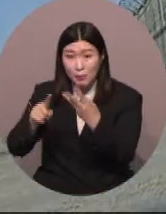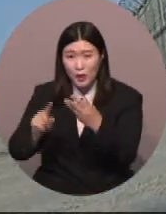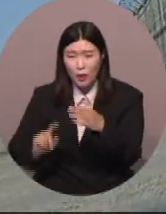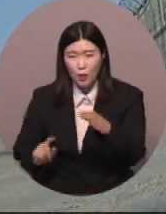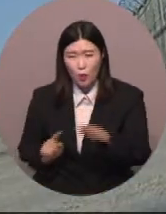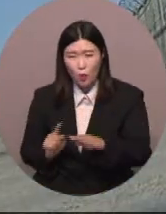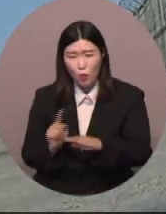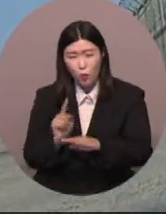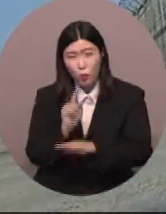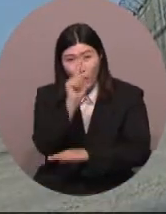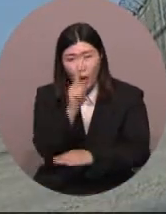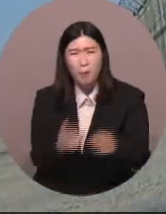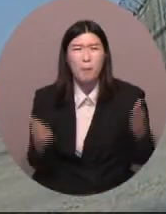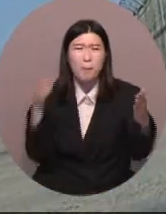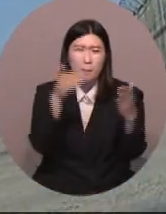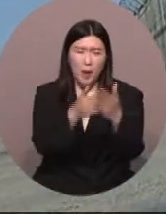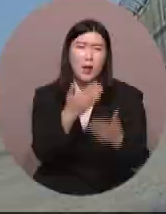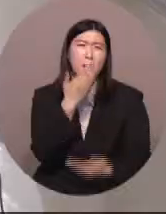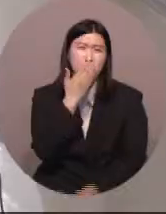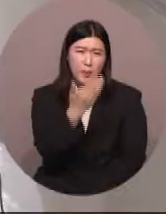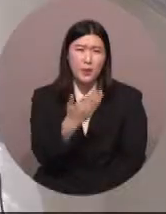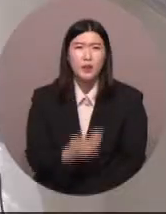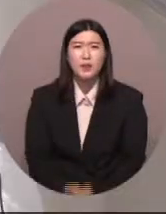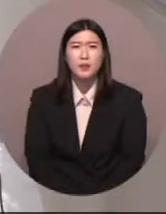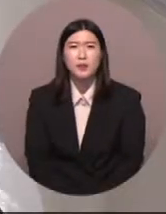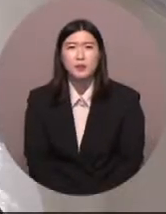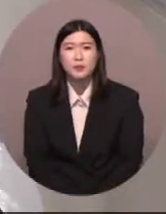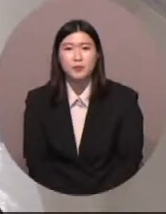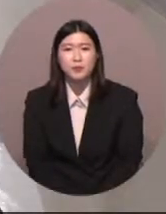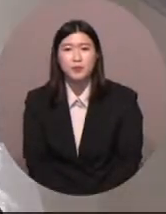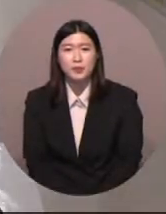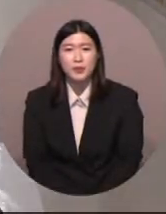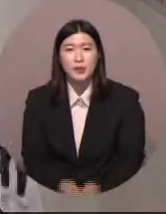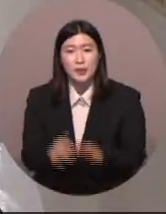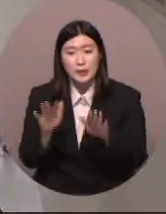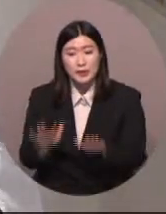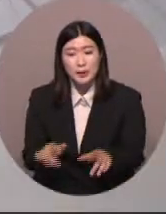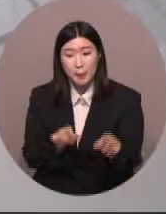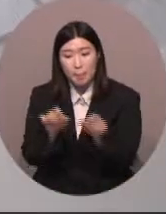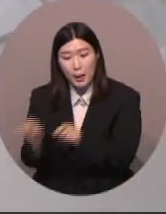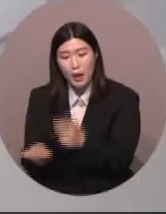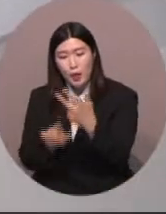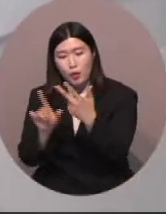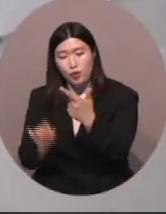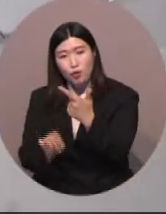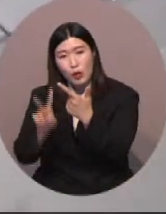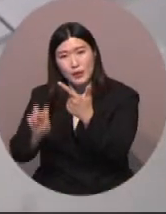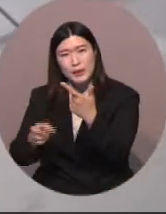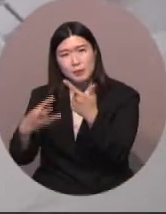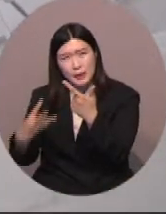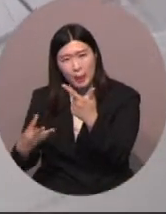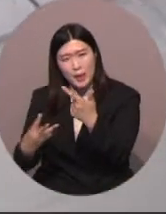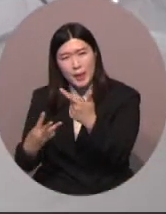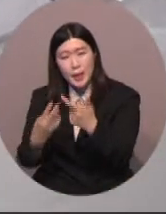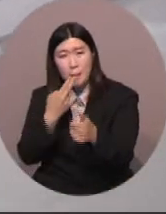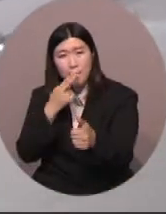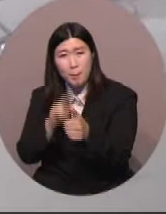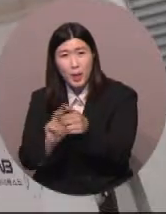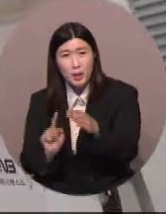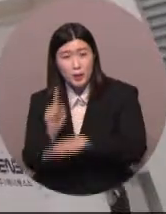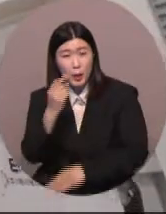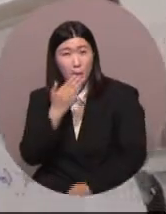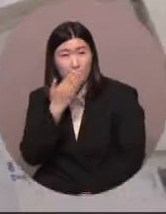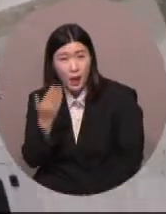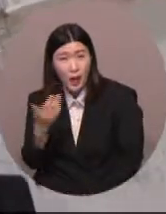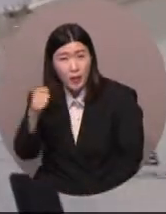직전에 미뤄졌지만 결국 성공했습니다. 발사 예비일로 잡힌 오는 23일까지 재시도가 가능할지 여부는